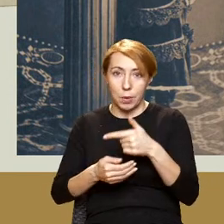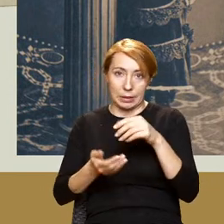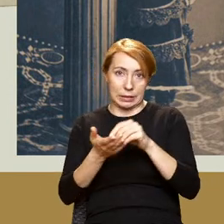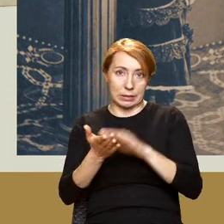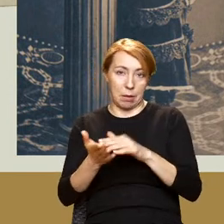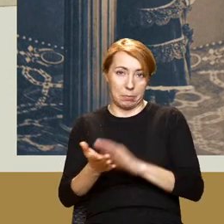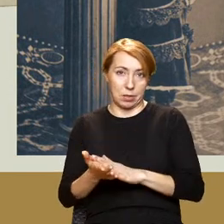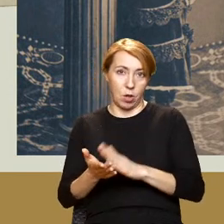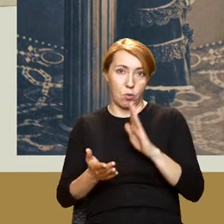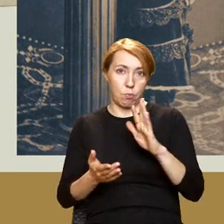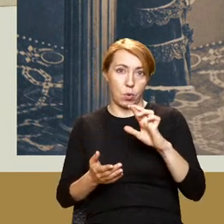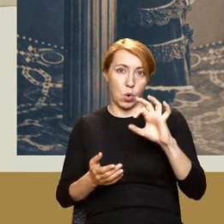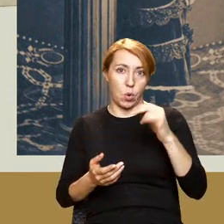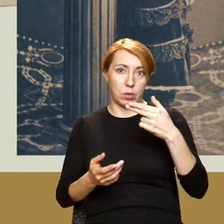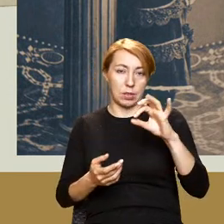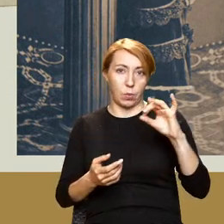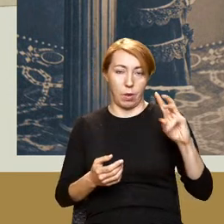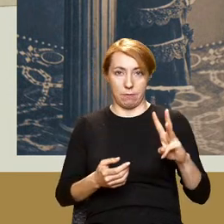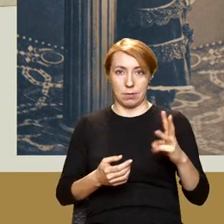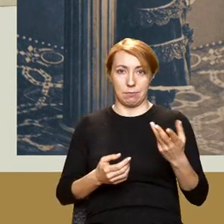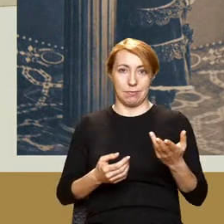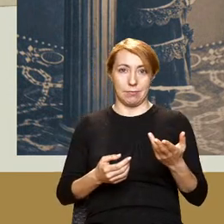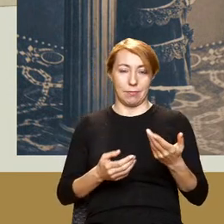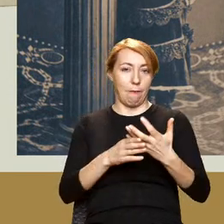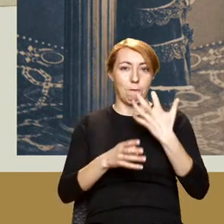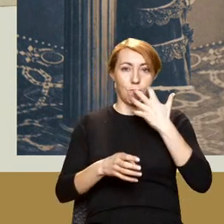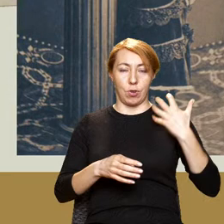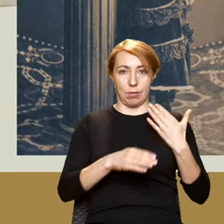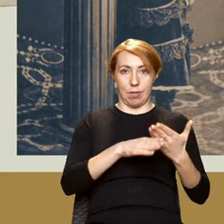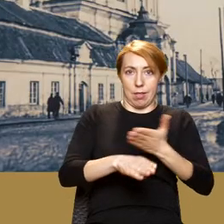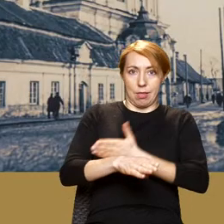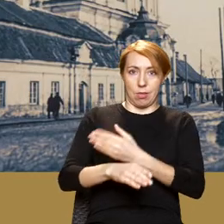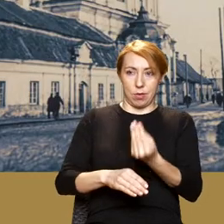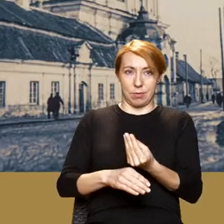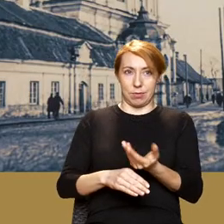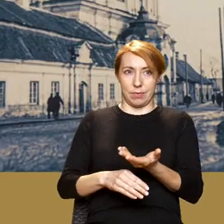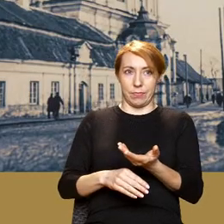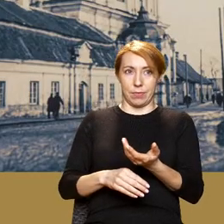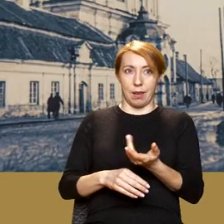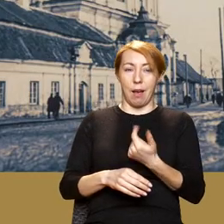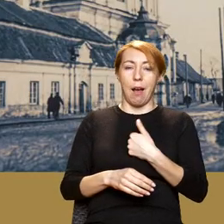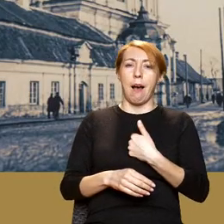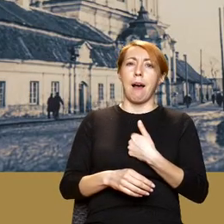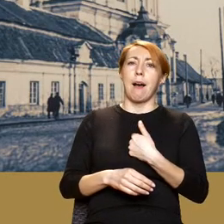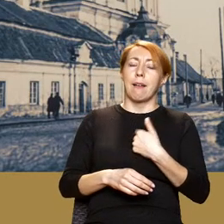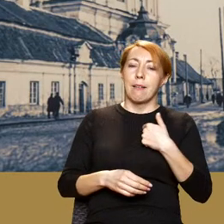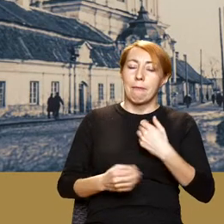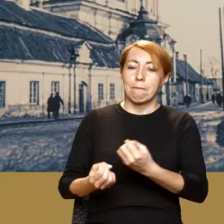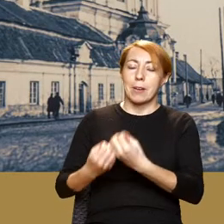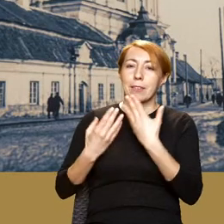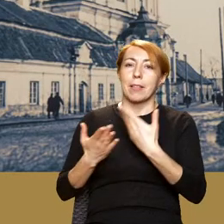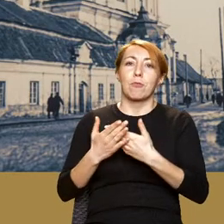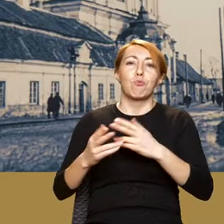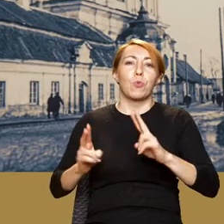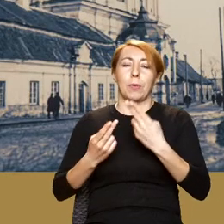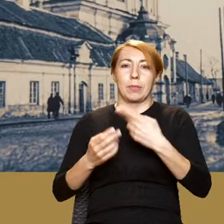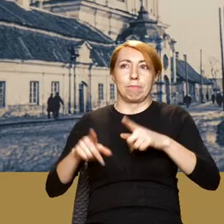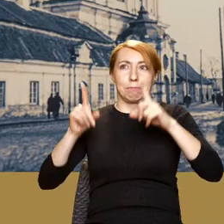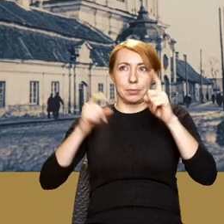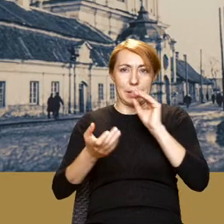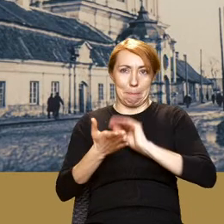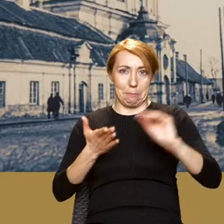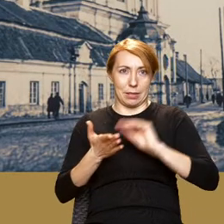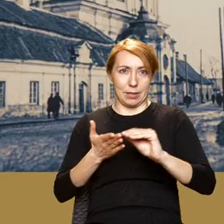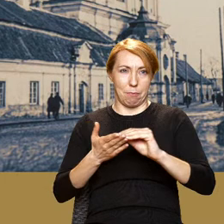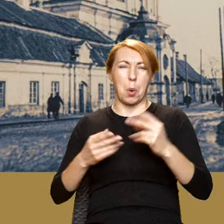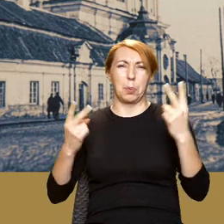Bronisława poprzedzające dziennik. To mi wyjaśniło, dlaczego on ten dziennik zaczął pisać, bo dziennik się zaczyna właściwie w